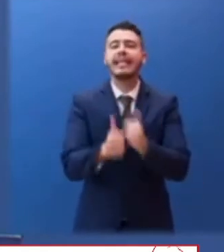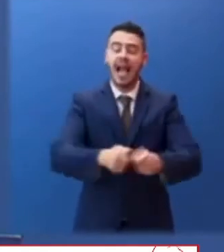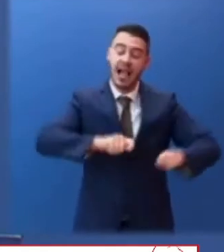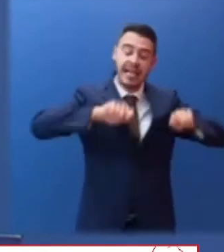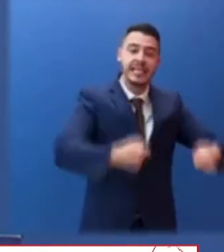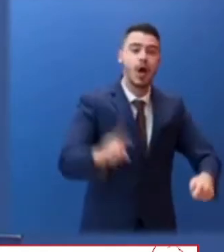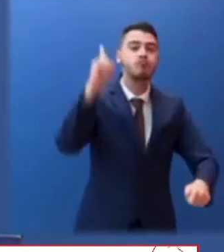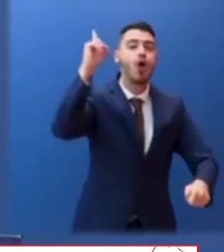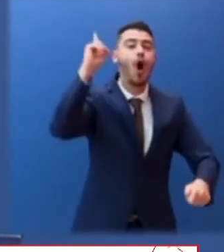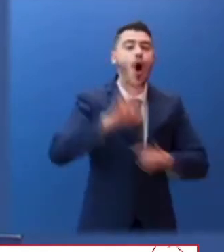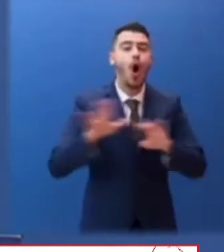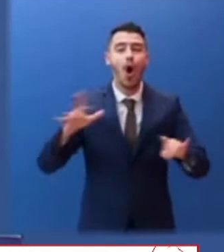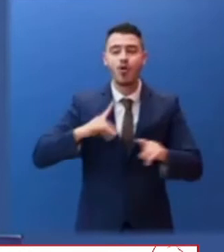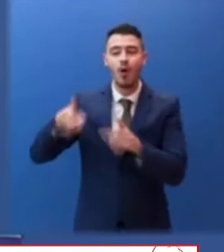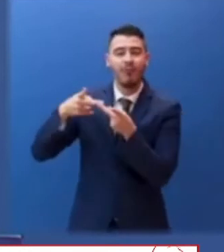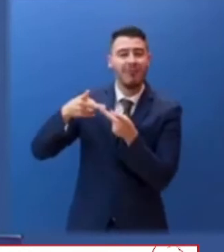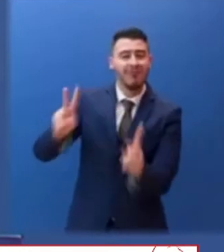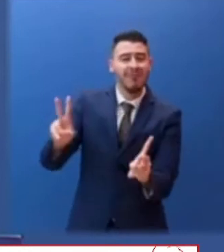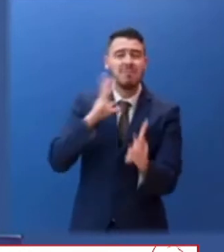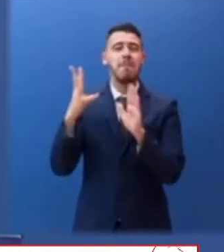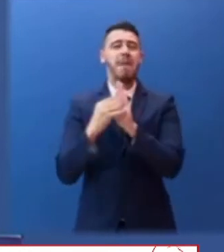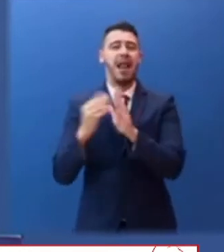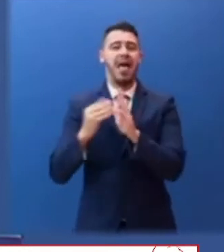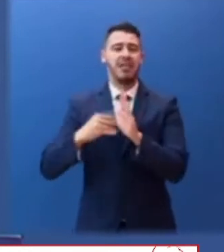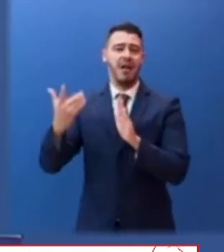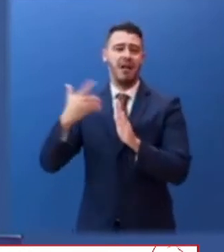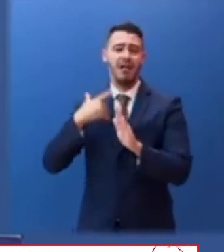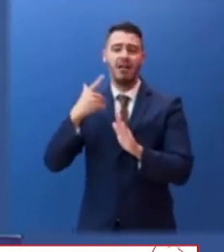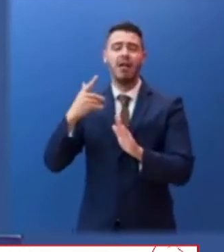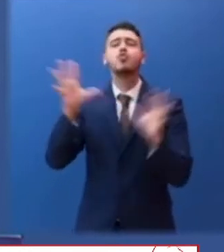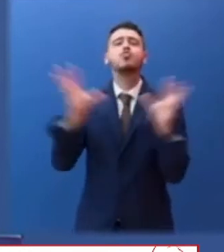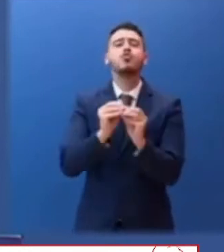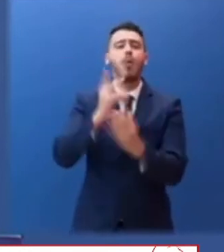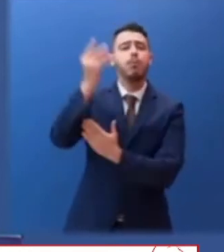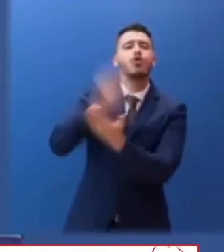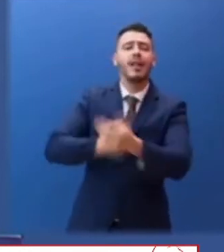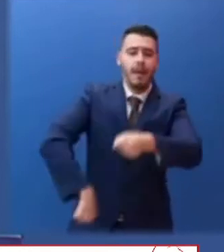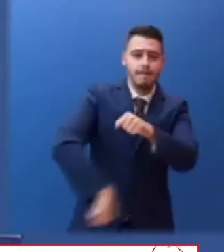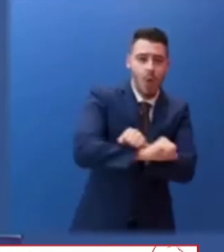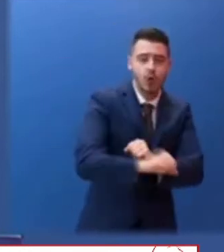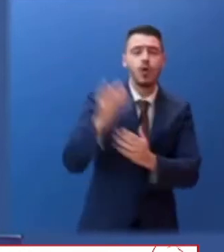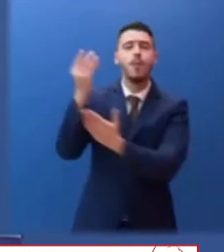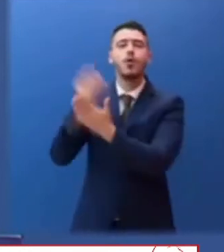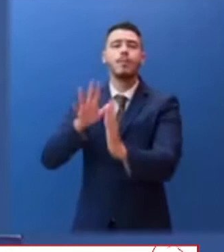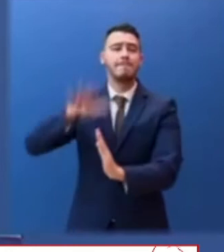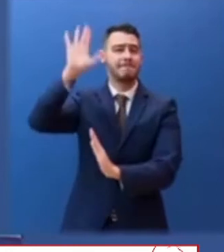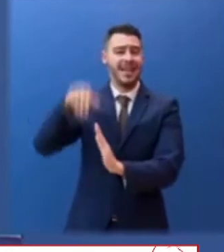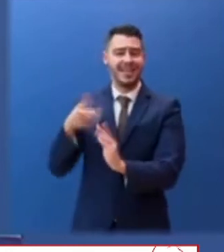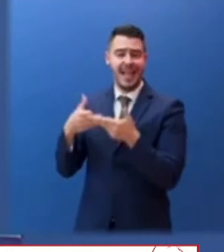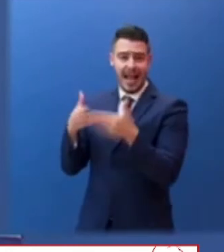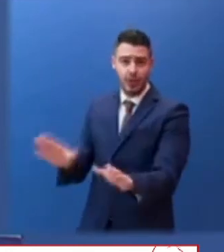έχουν εγκριθεί από την Υγειονομική Επιτροπή, όπως για παράδειγμα τα επαγγελματικά πρωταθλήματα της Super League στο ποδόσφαιρο και της Basket League στο